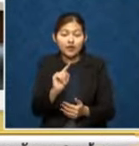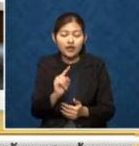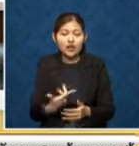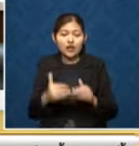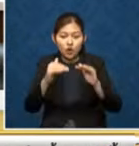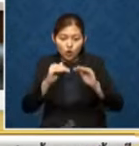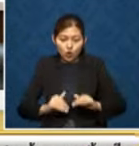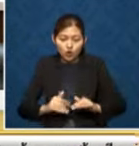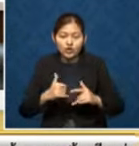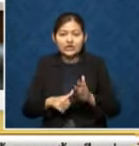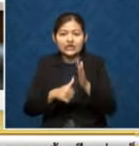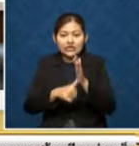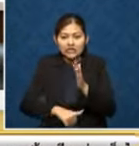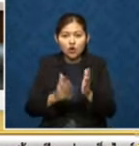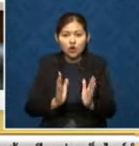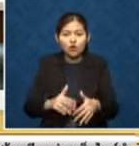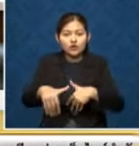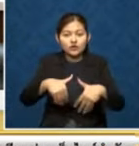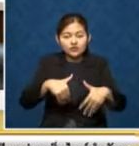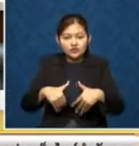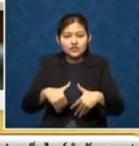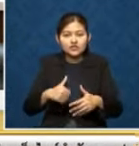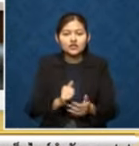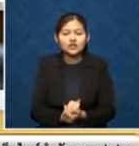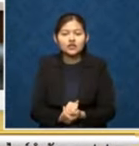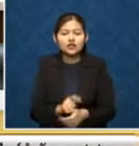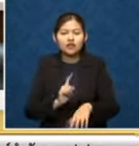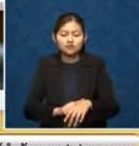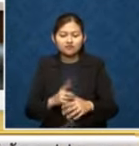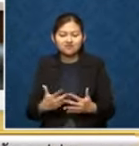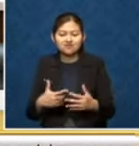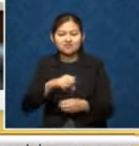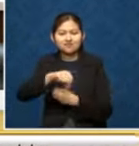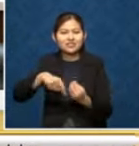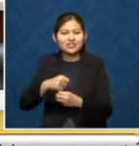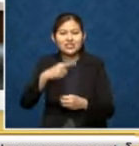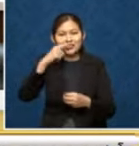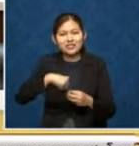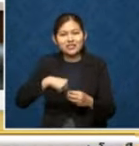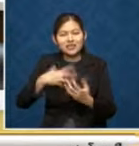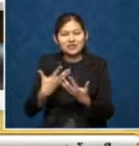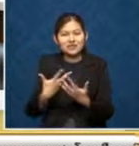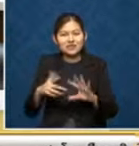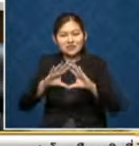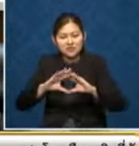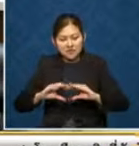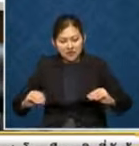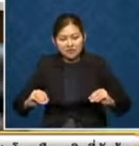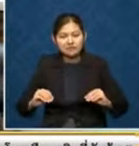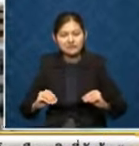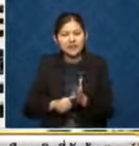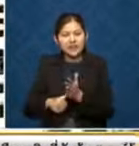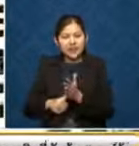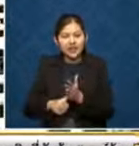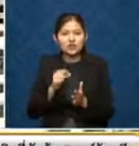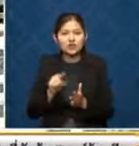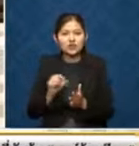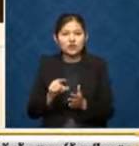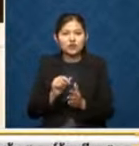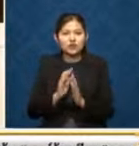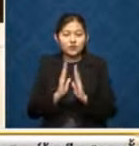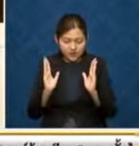สินของพี่น้องประชาชนและหยุดระเบิดเวลาของเศรษฐกิจไทยครับขอบคุณครับท่านประธานครับขอบคุณ